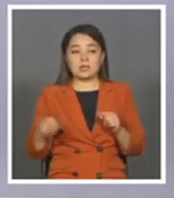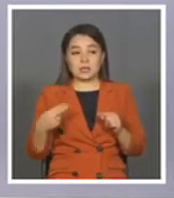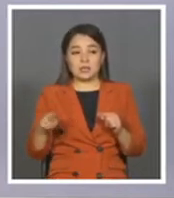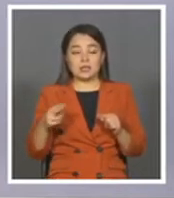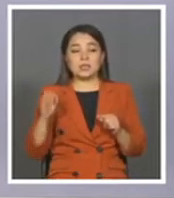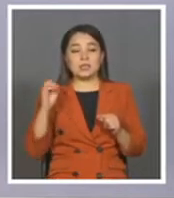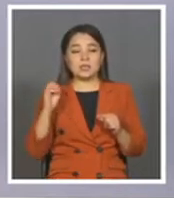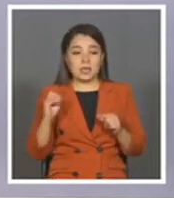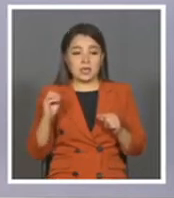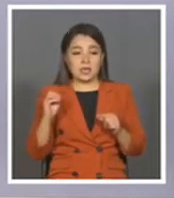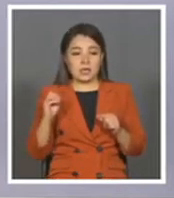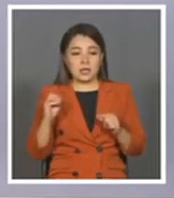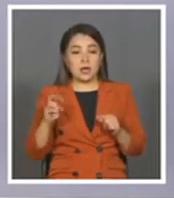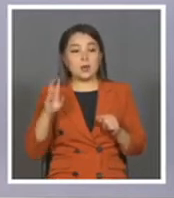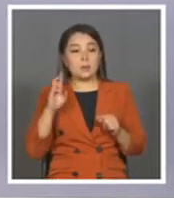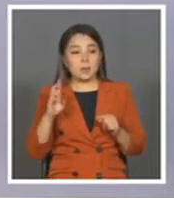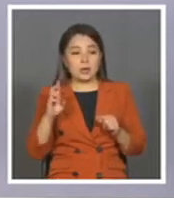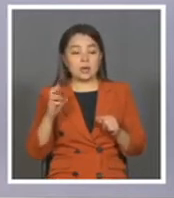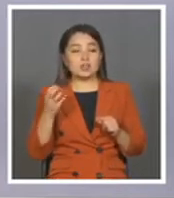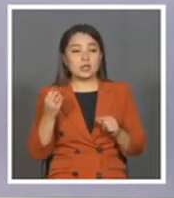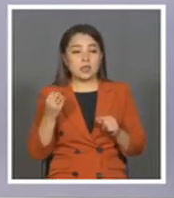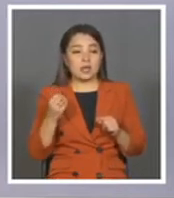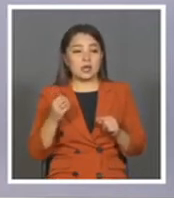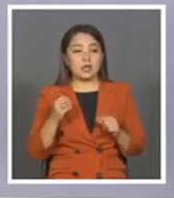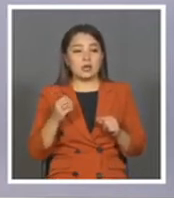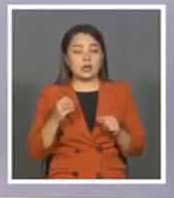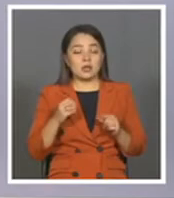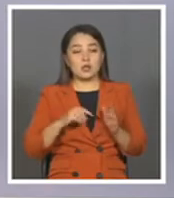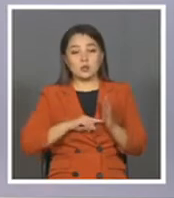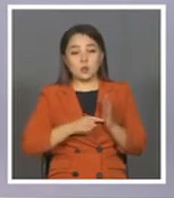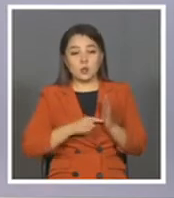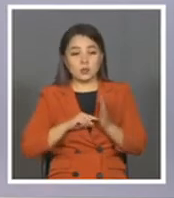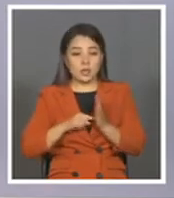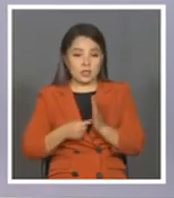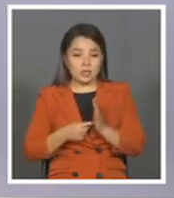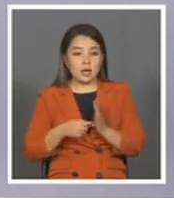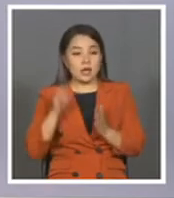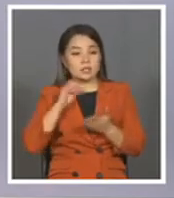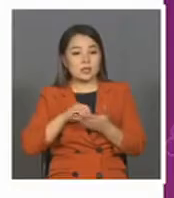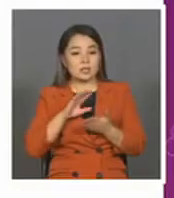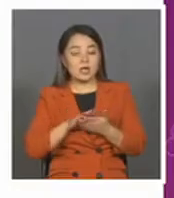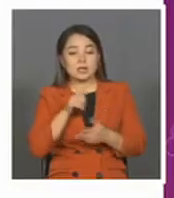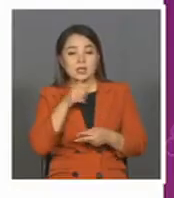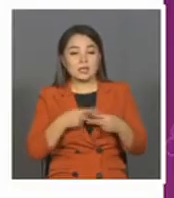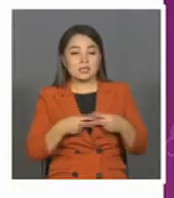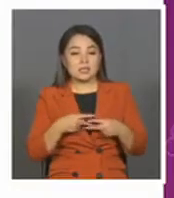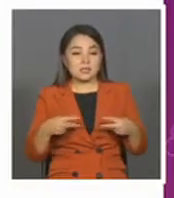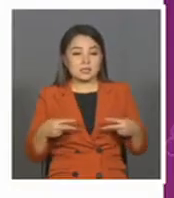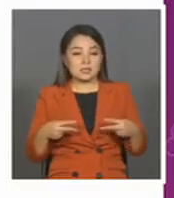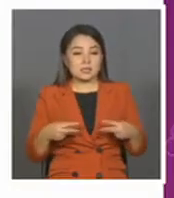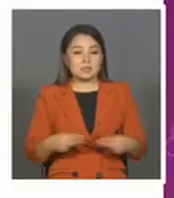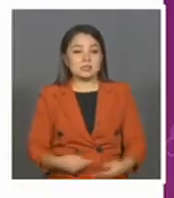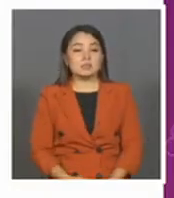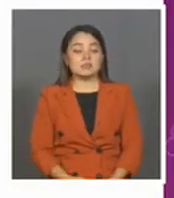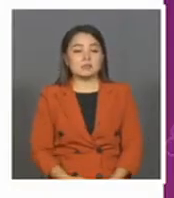Е, Б және Е нүктелеріне сәйкес сандарды салыстырыңыз.